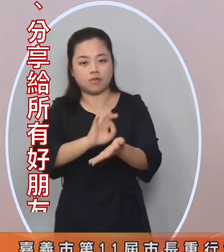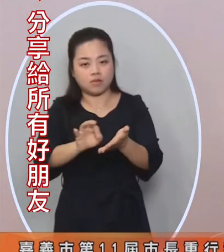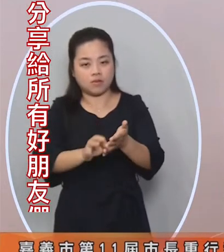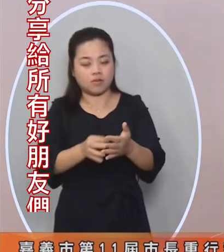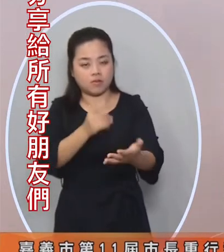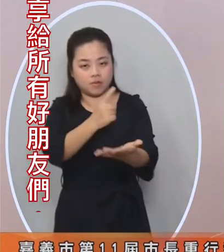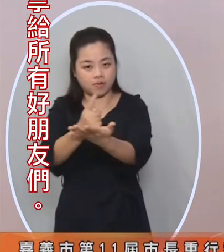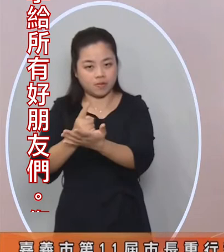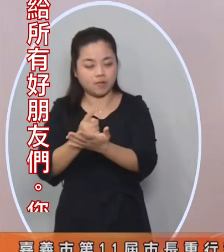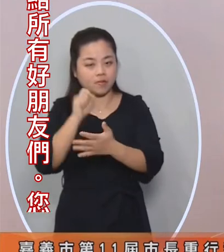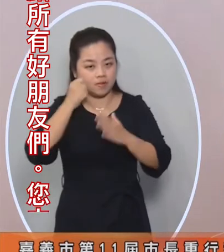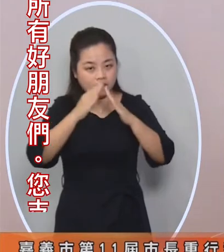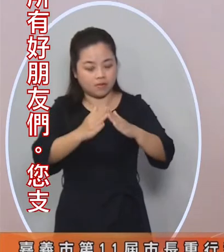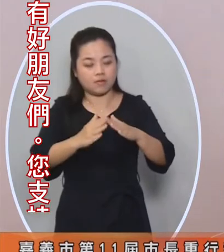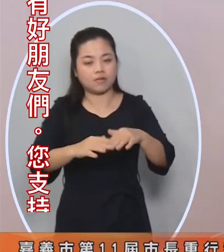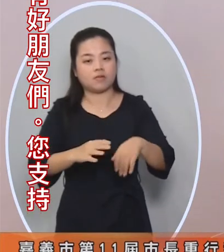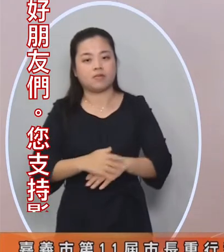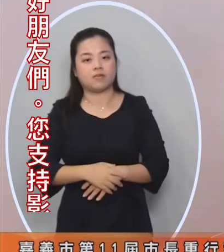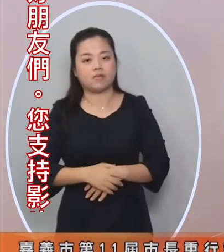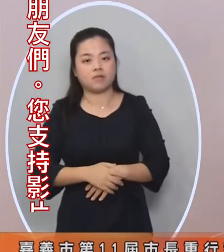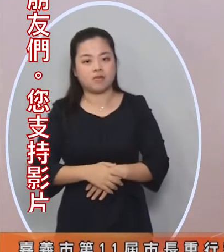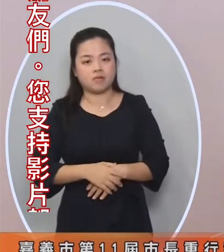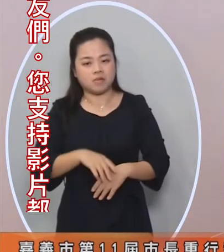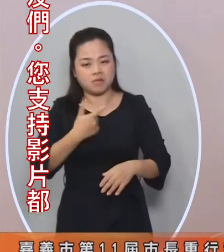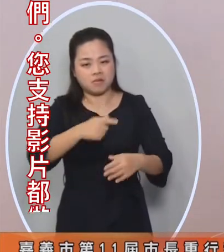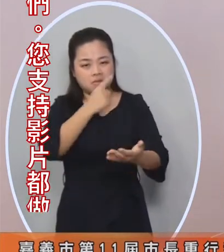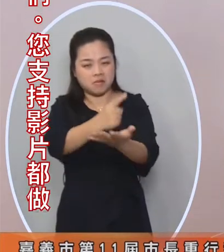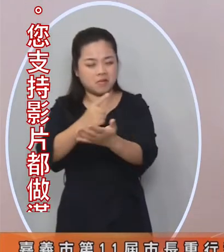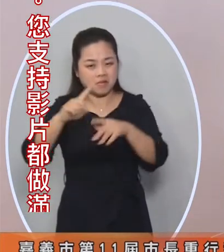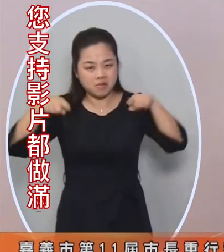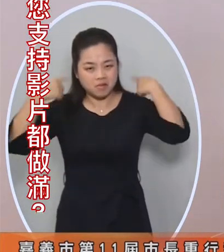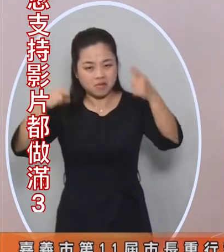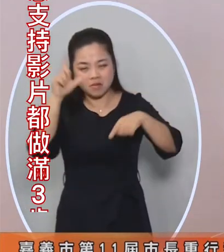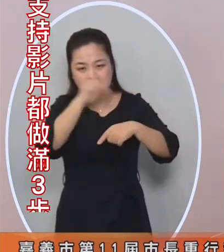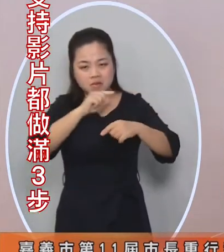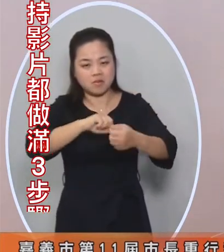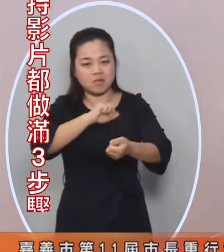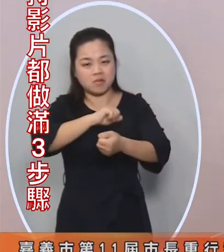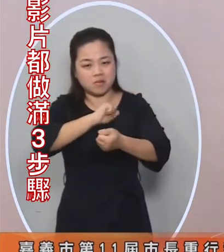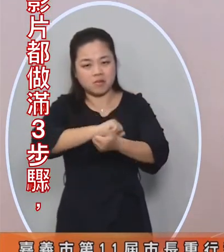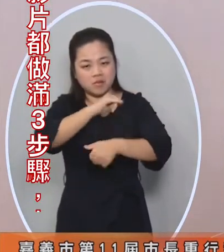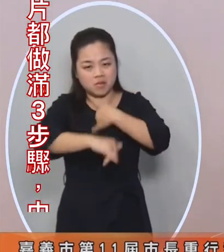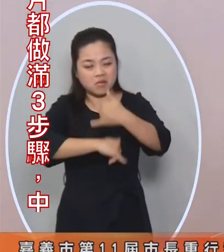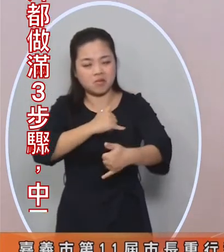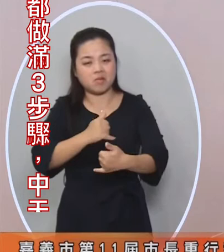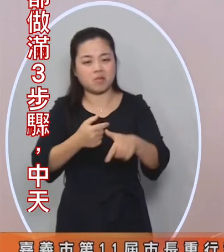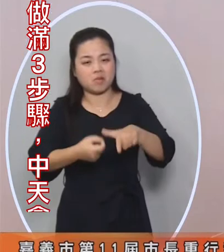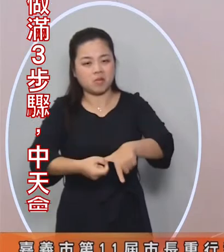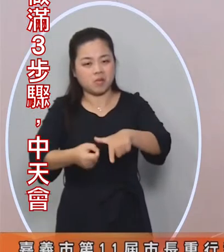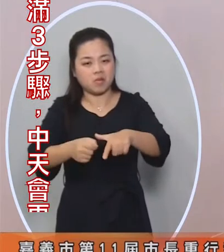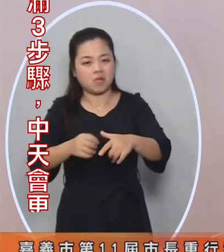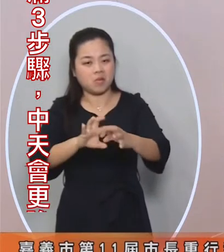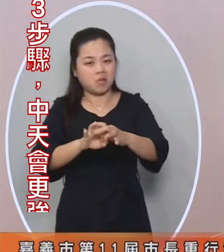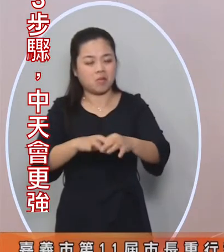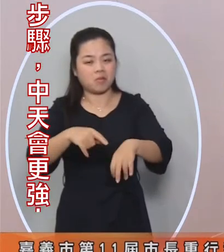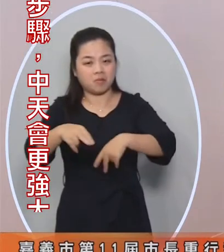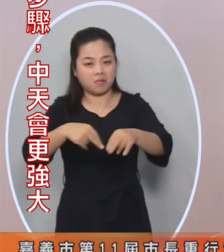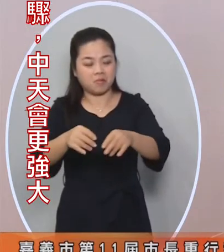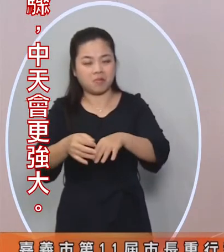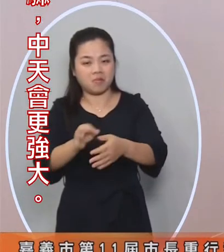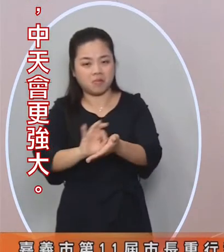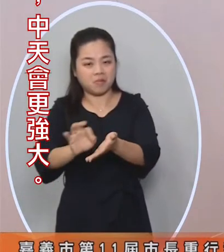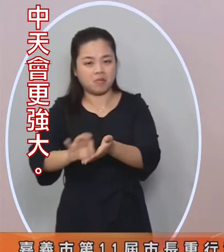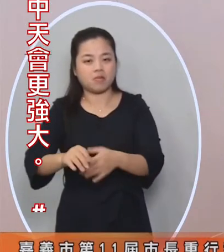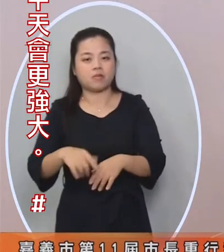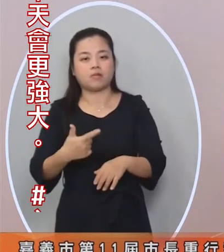上，而不是花在一天到晚办活动，然后活动一天到晚都在用公关行销费用。所以最重